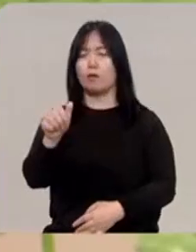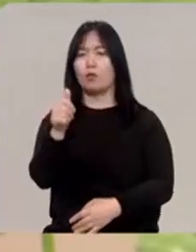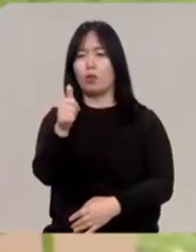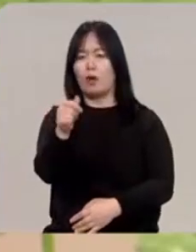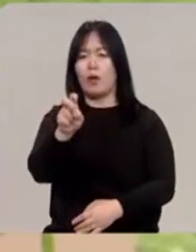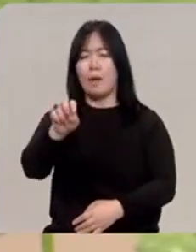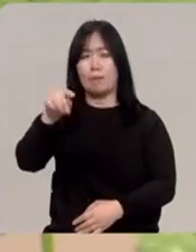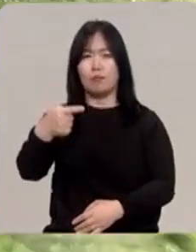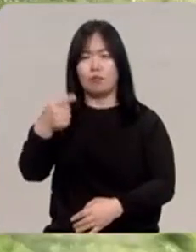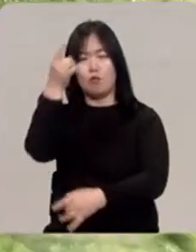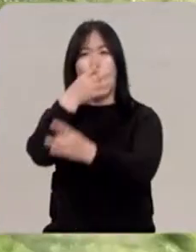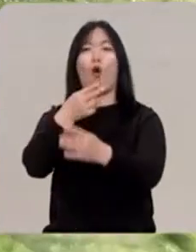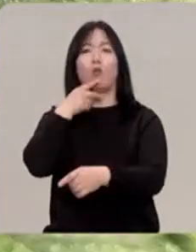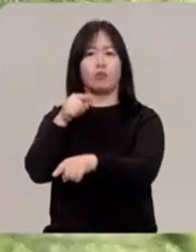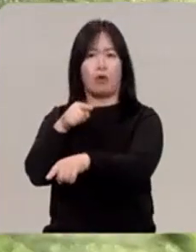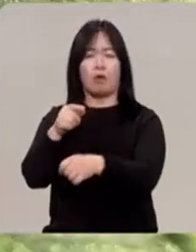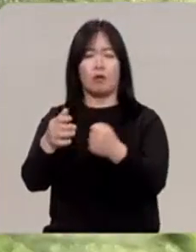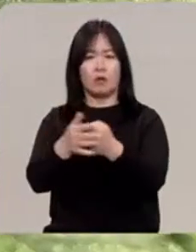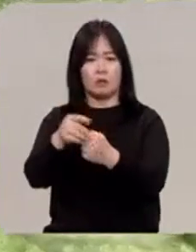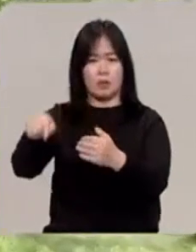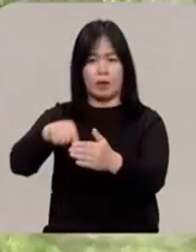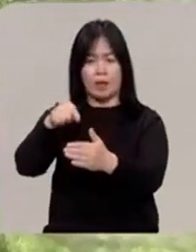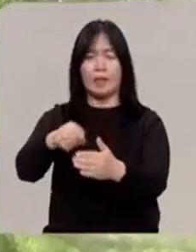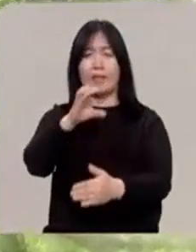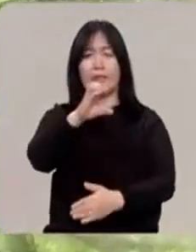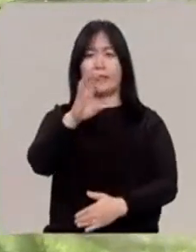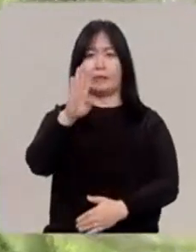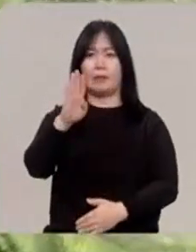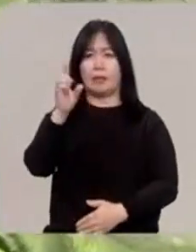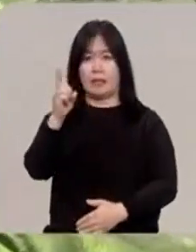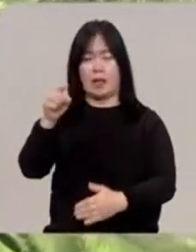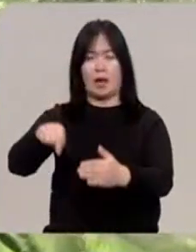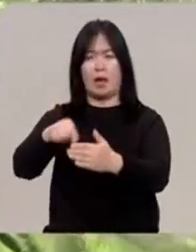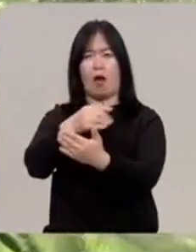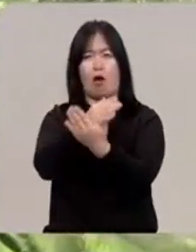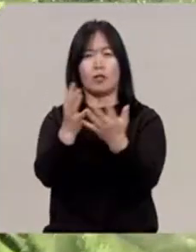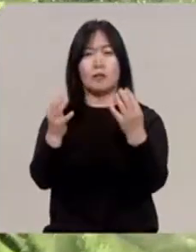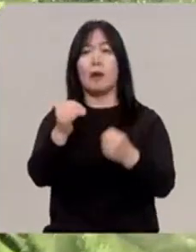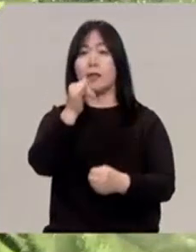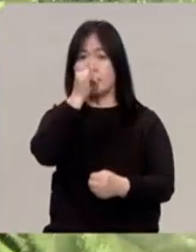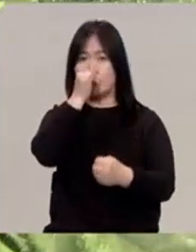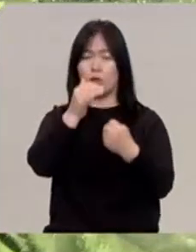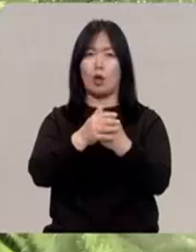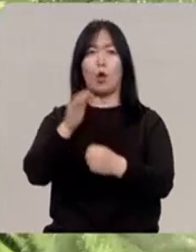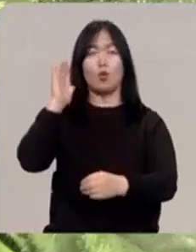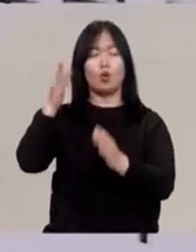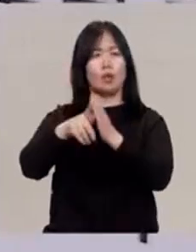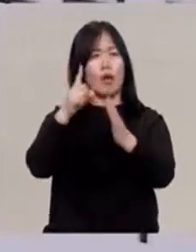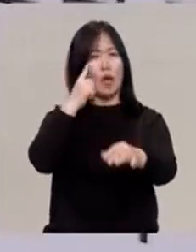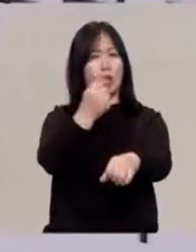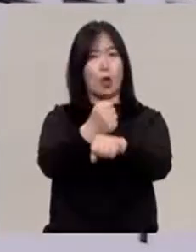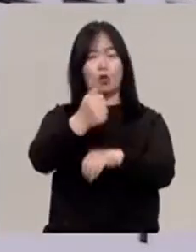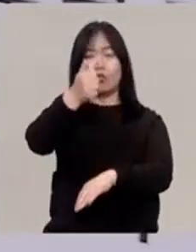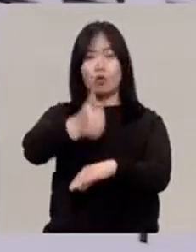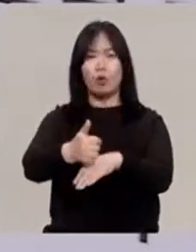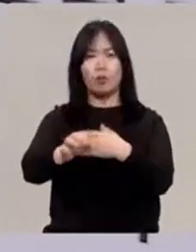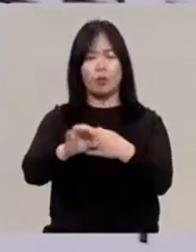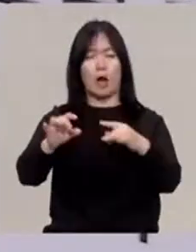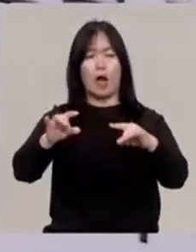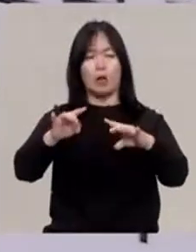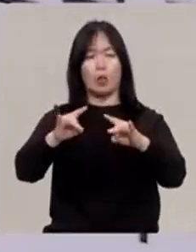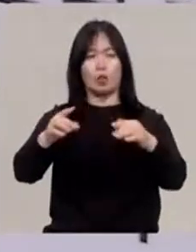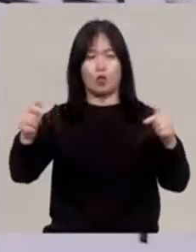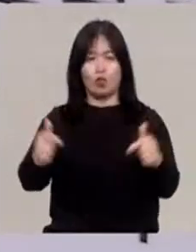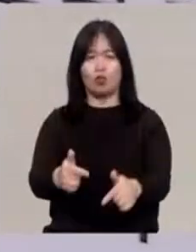나눕니다 햄프는 카나비 디올 cbd 아는 물질이 다량으로 들어 있는데 최근 연구 결과 통증 완화와